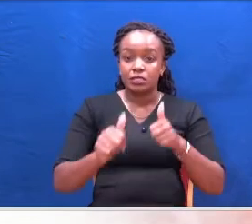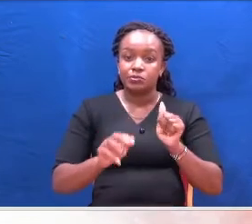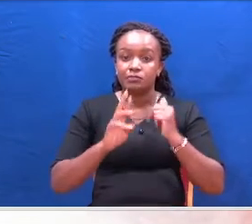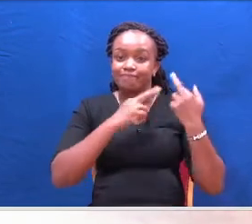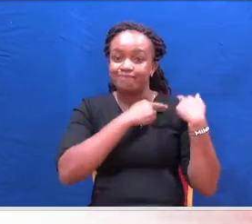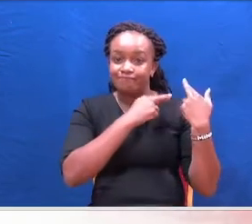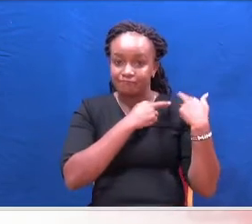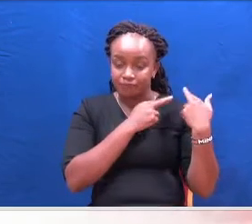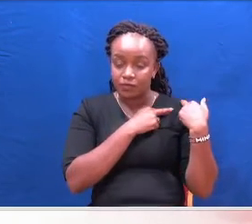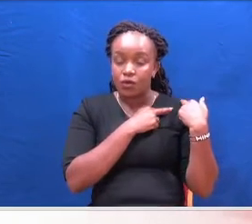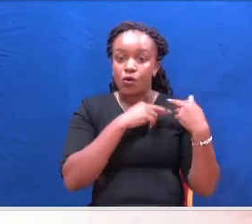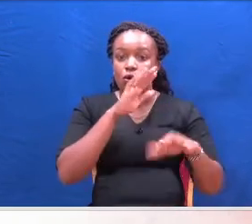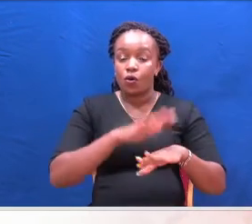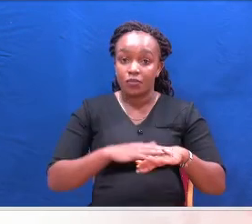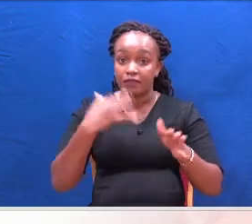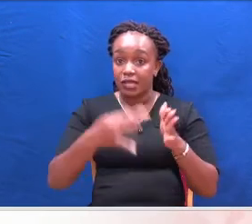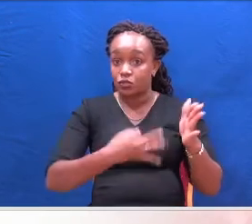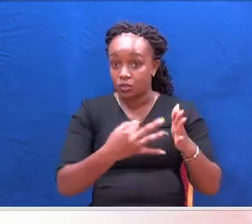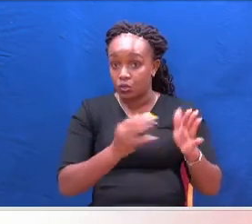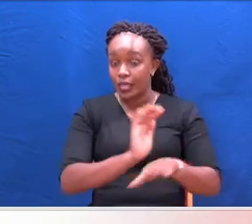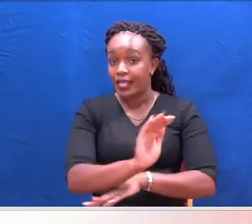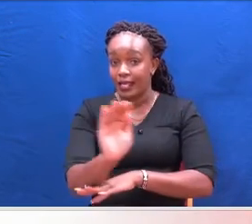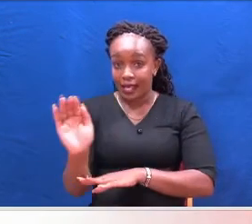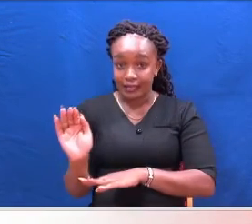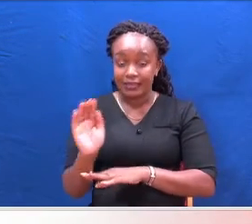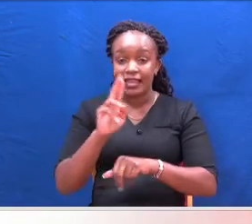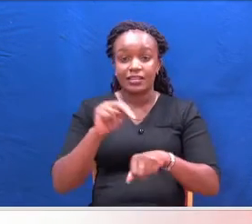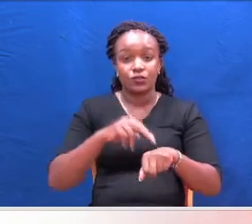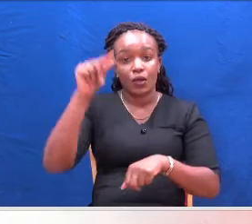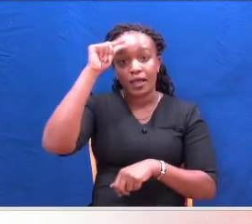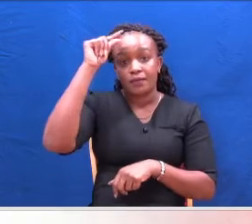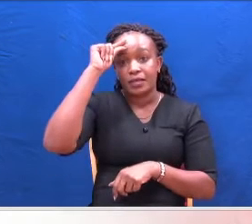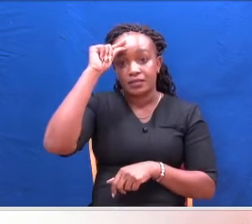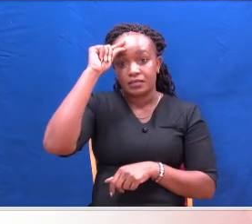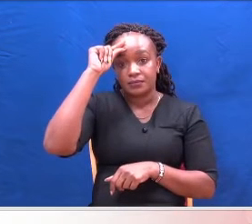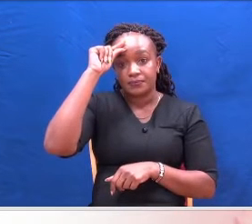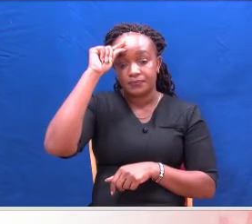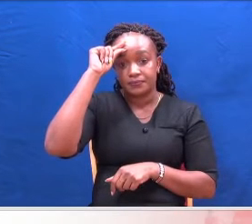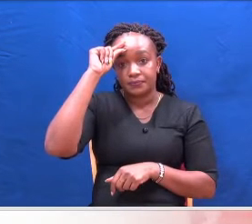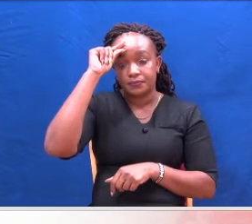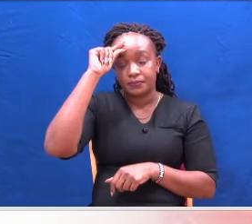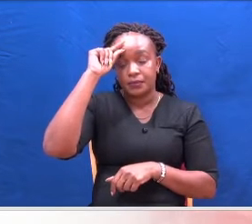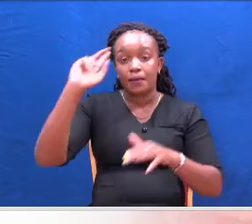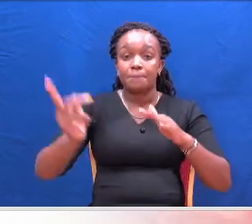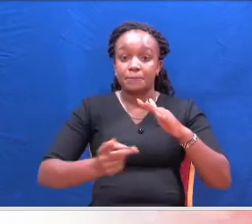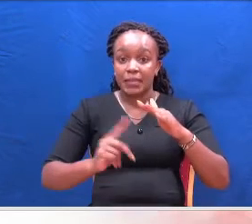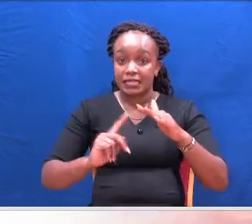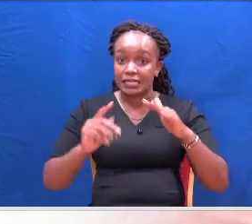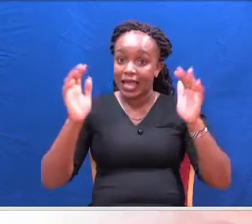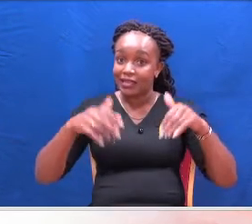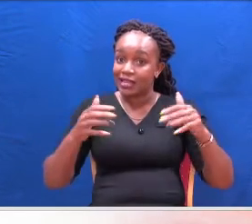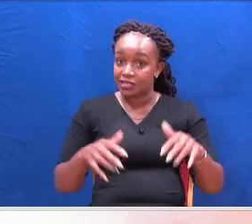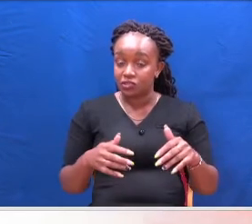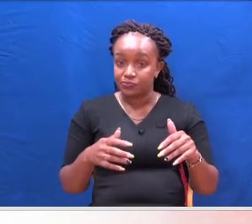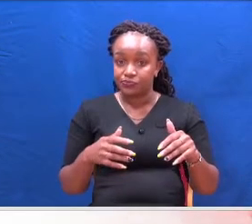We appeal to the national government, the Minister for Agriculture and